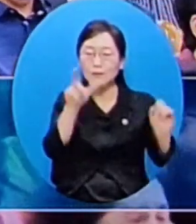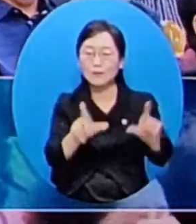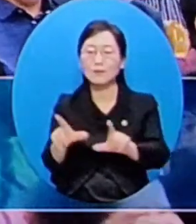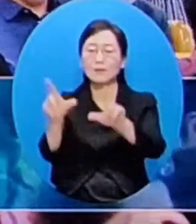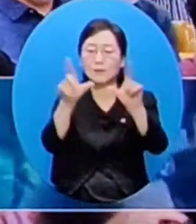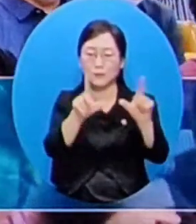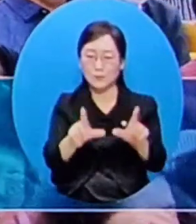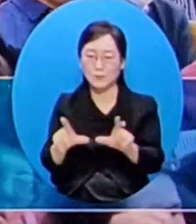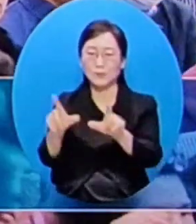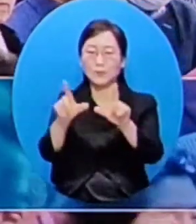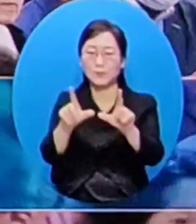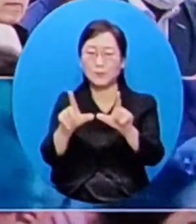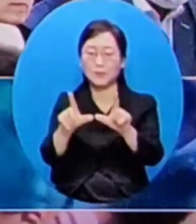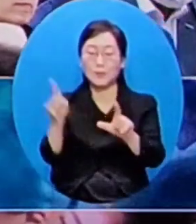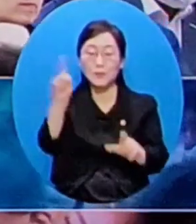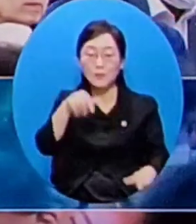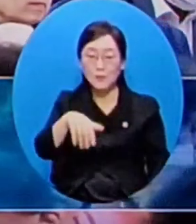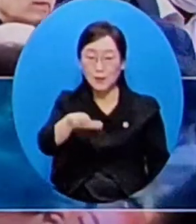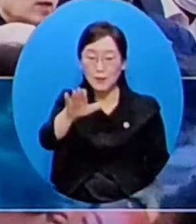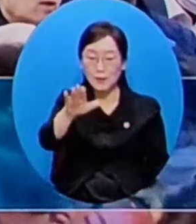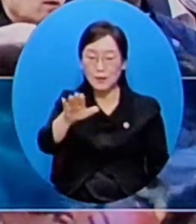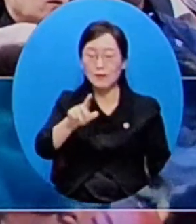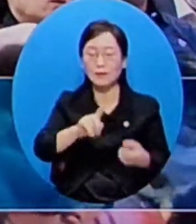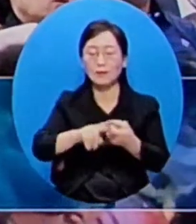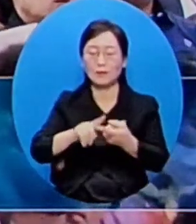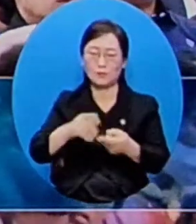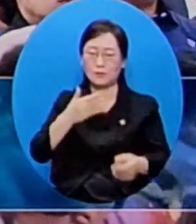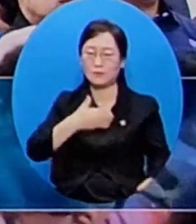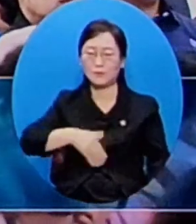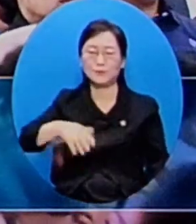살며 어디로 가는지 알지 못하고